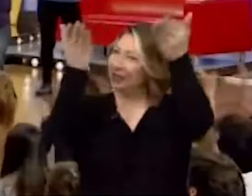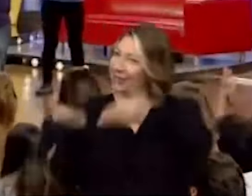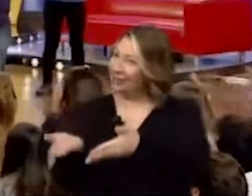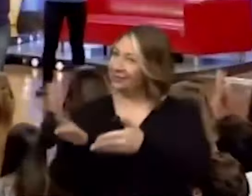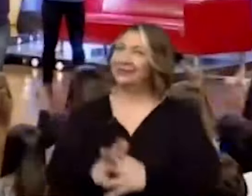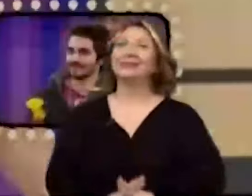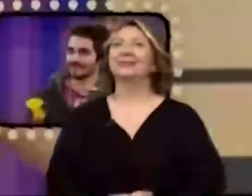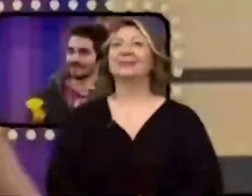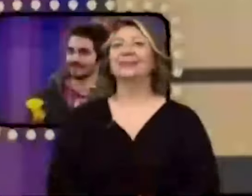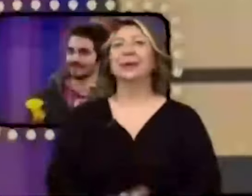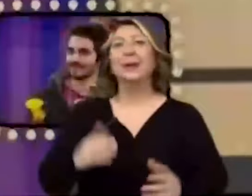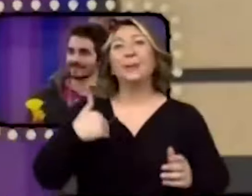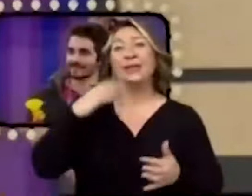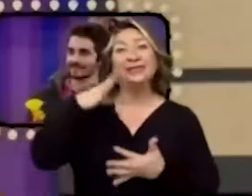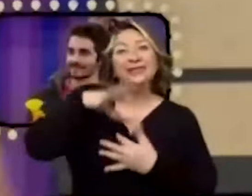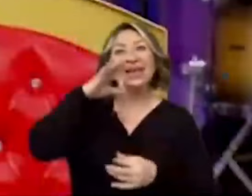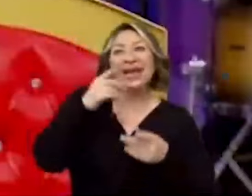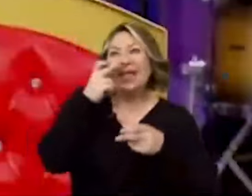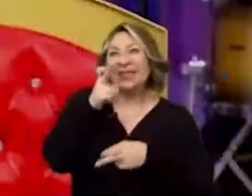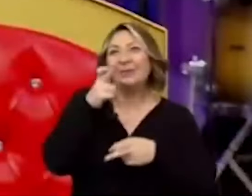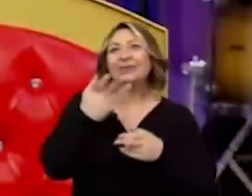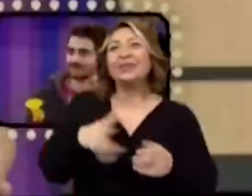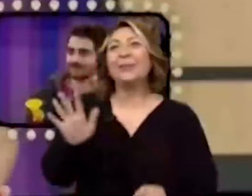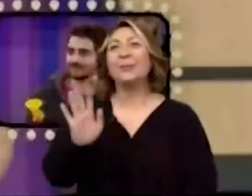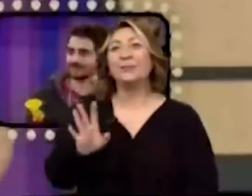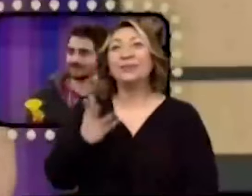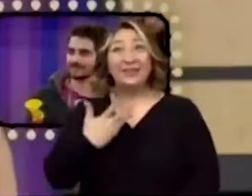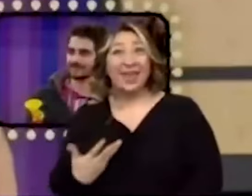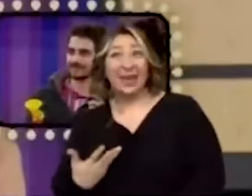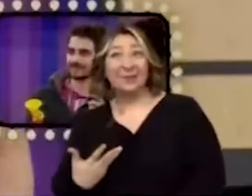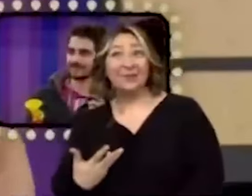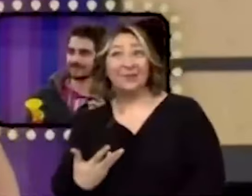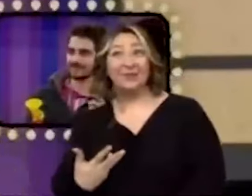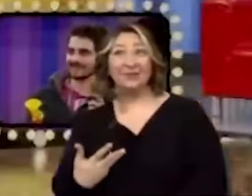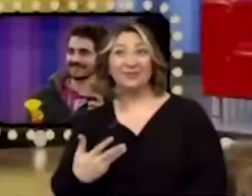geldiniz. Yok, ben insan kandırmayı sevmem. Severim.